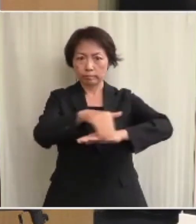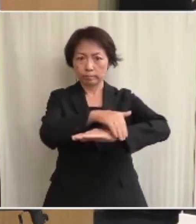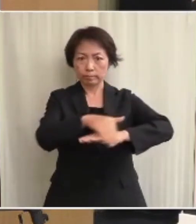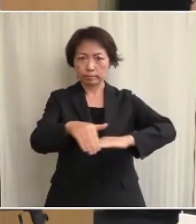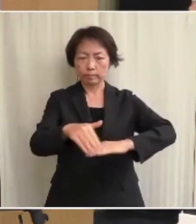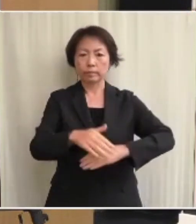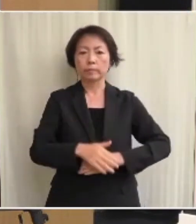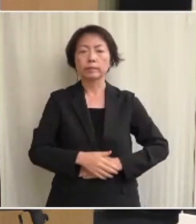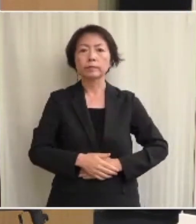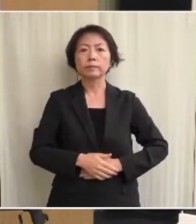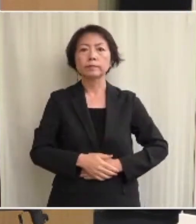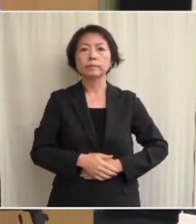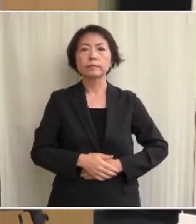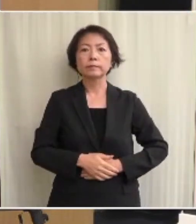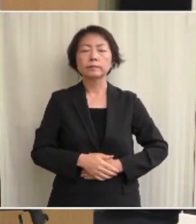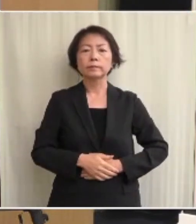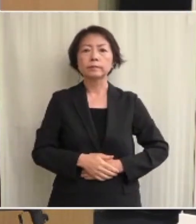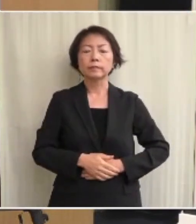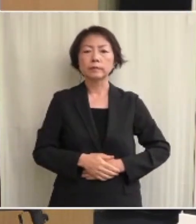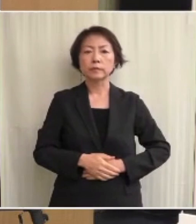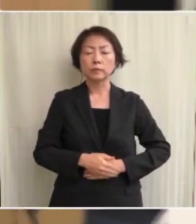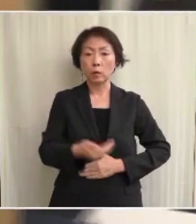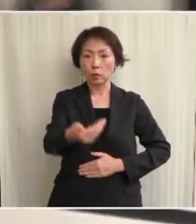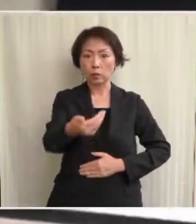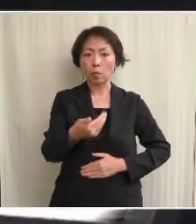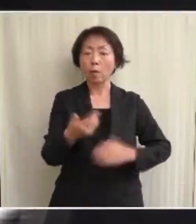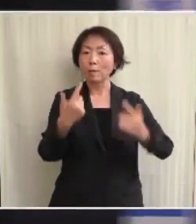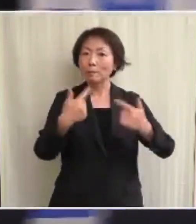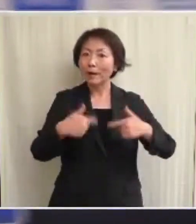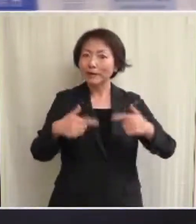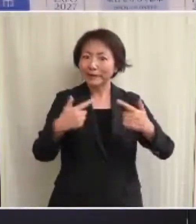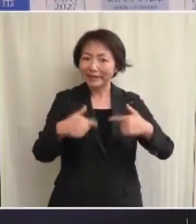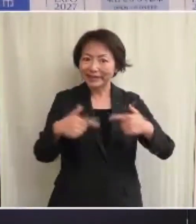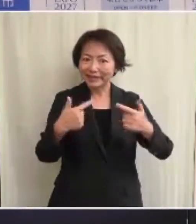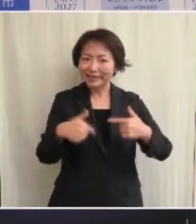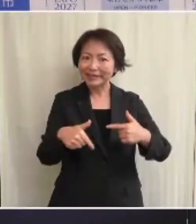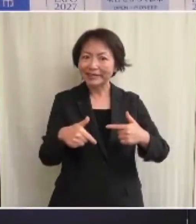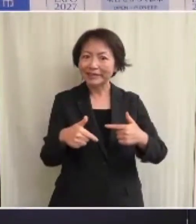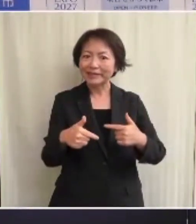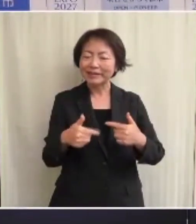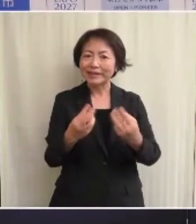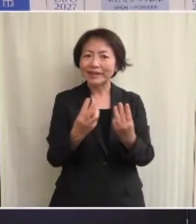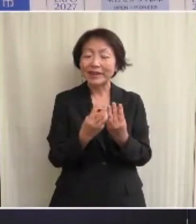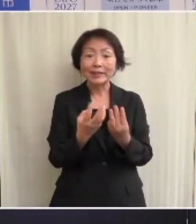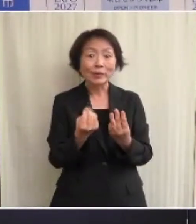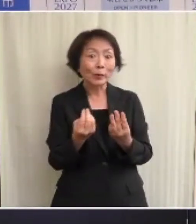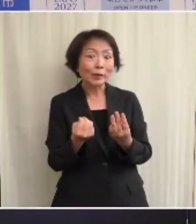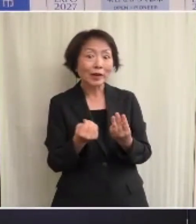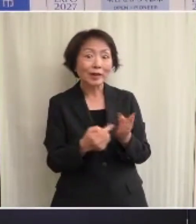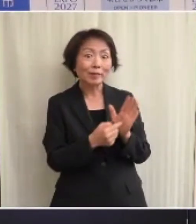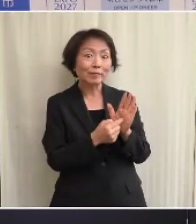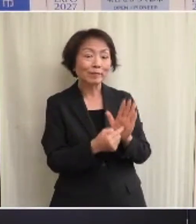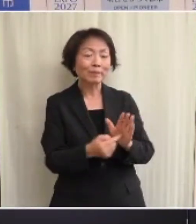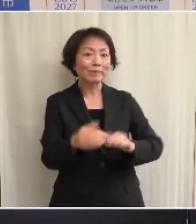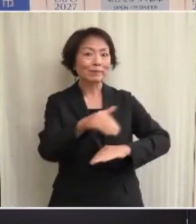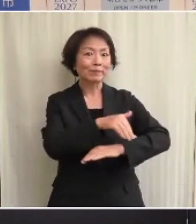そうすると大体毎日は どれぐらいのサイクルみたいなの言えるんですかね。